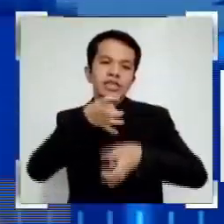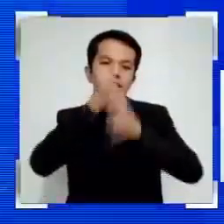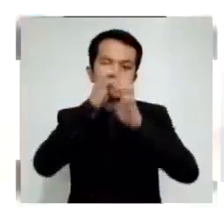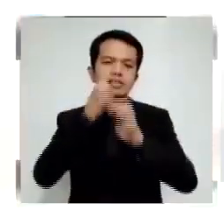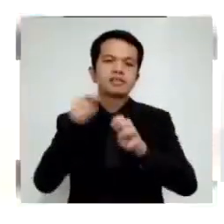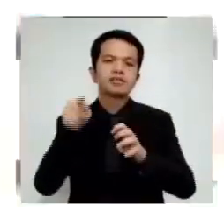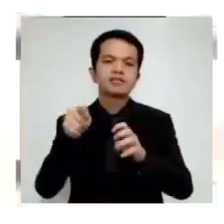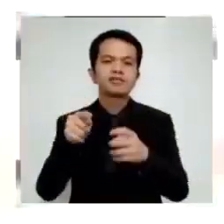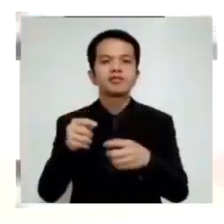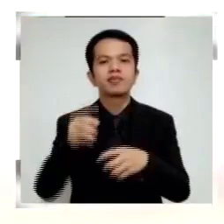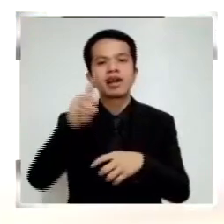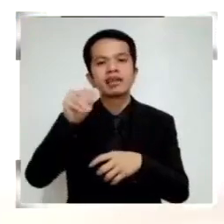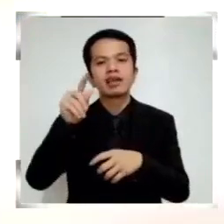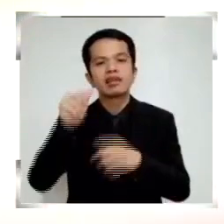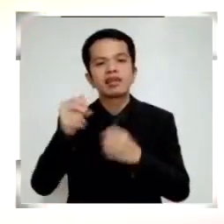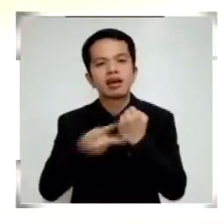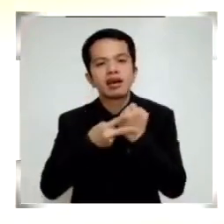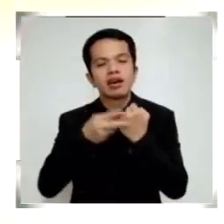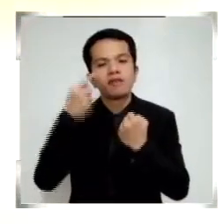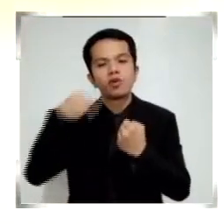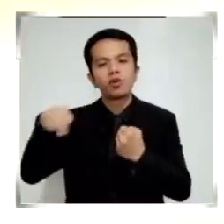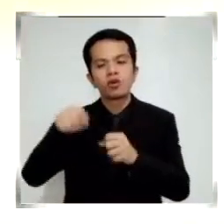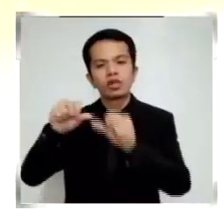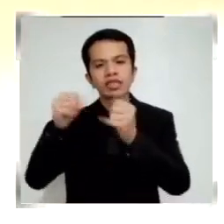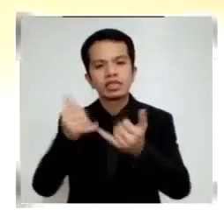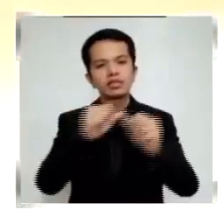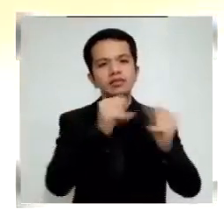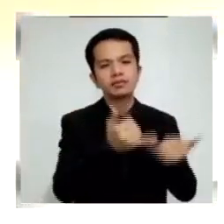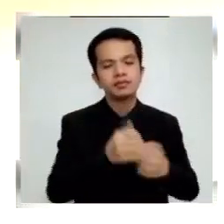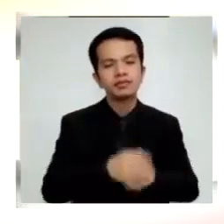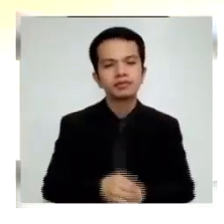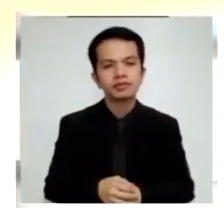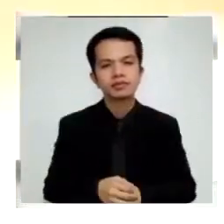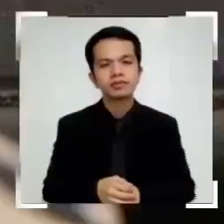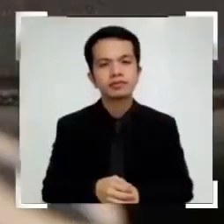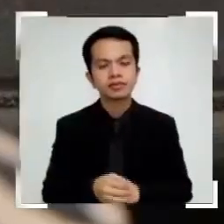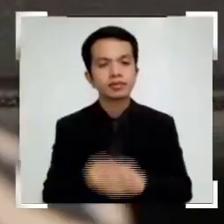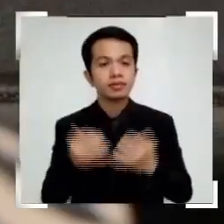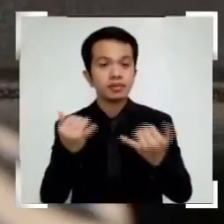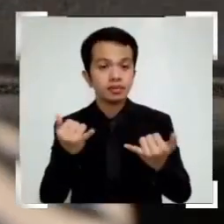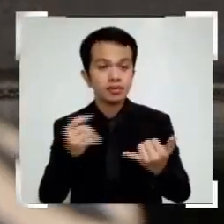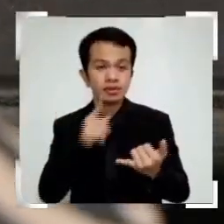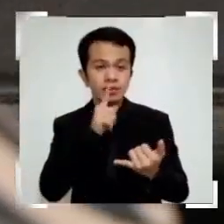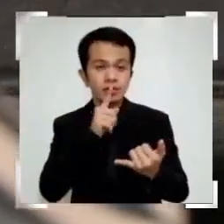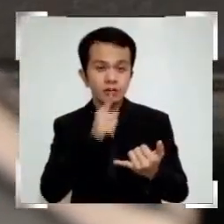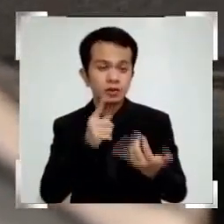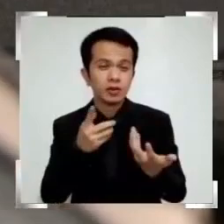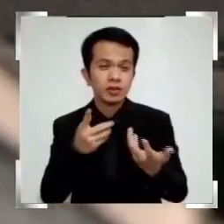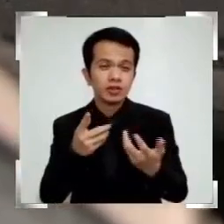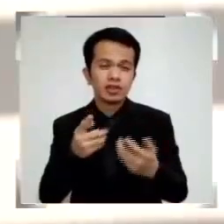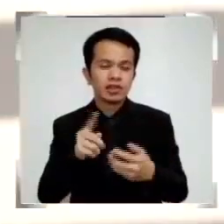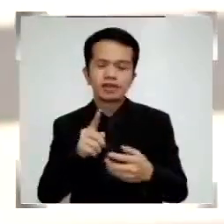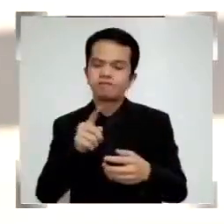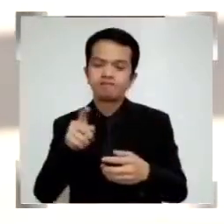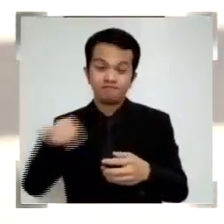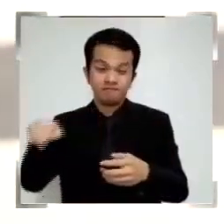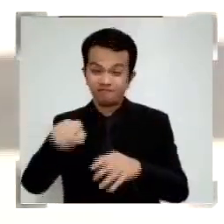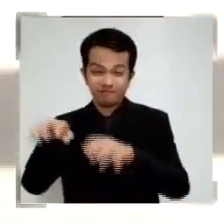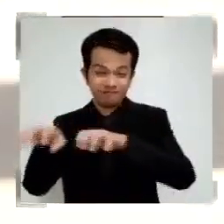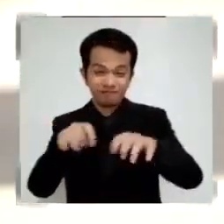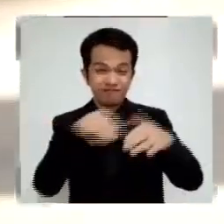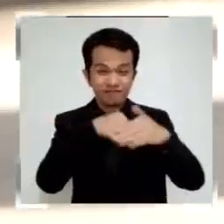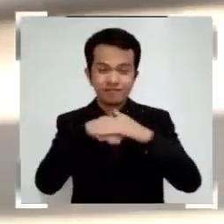ahensya. Categorically, that also shows that we are not in an acceptable defensive posture when it